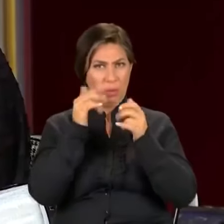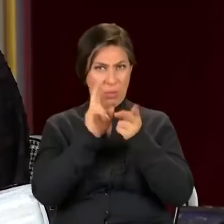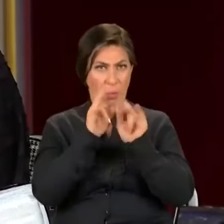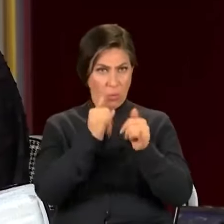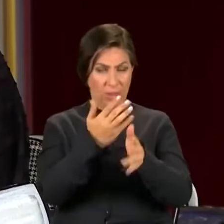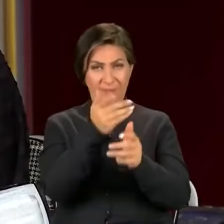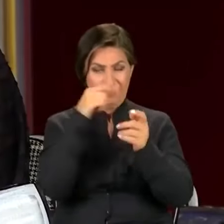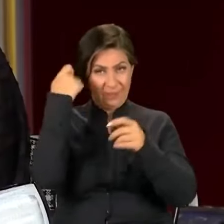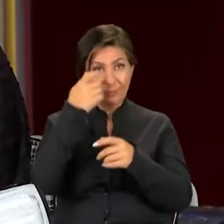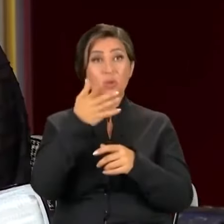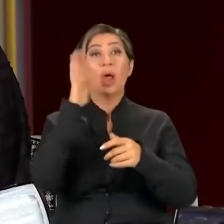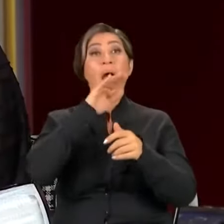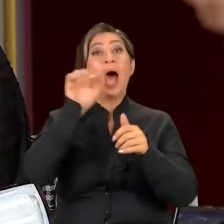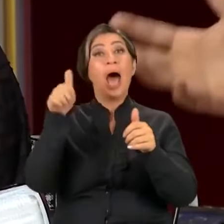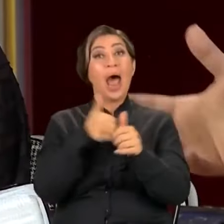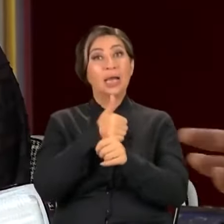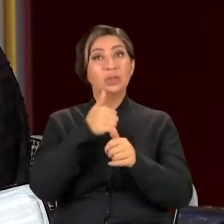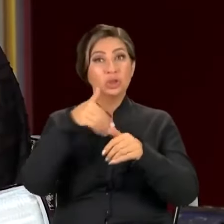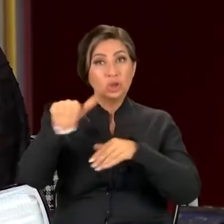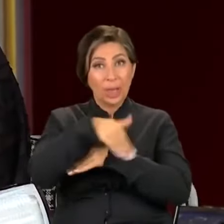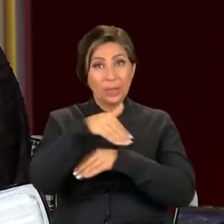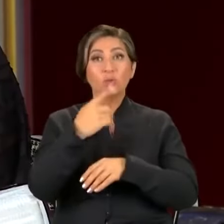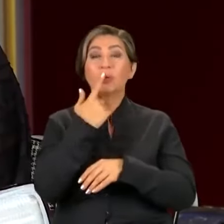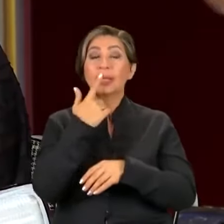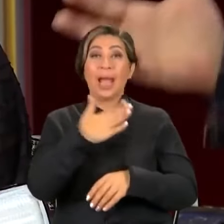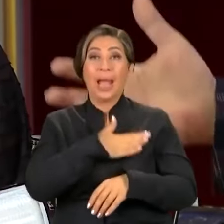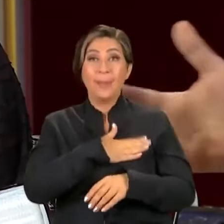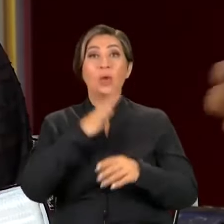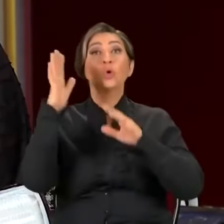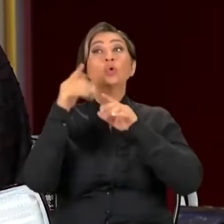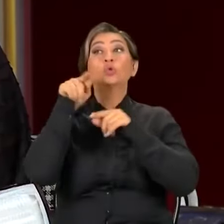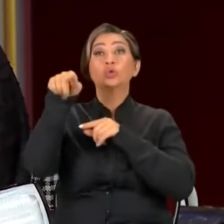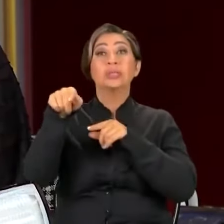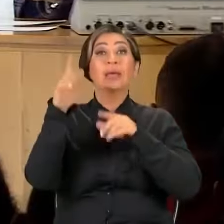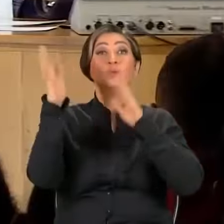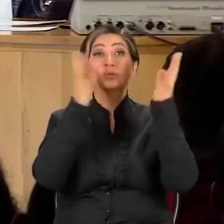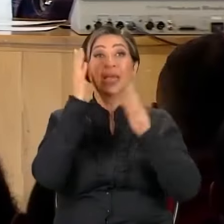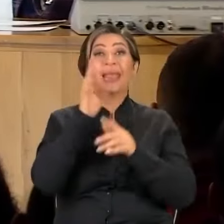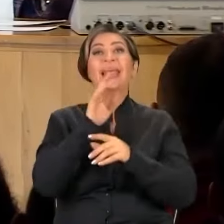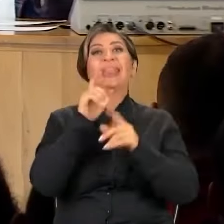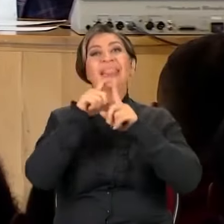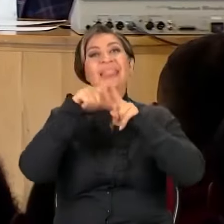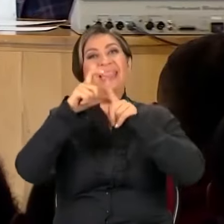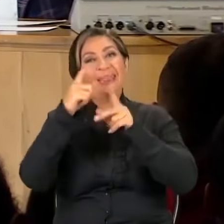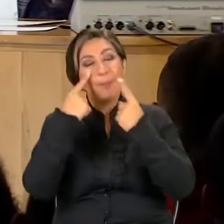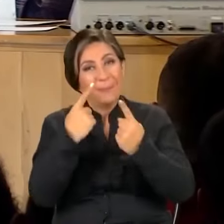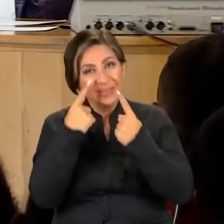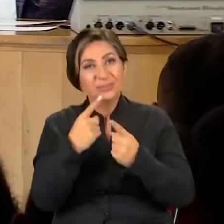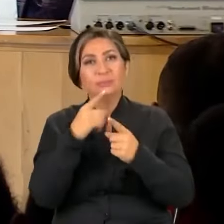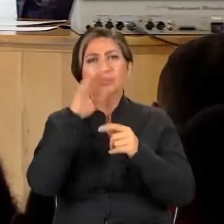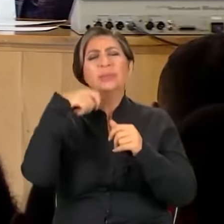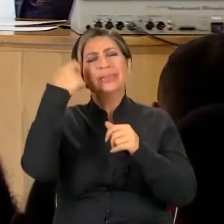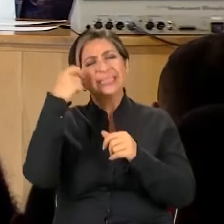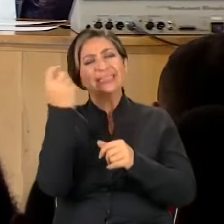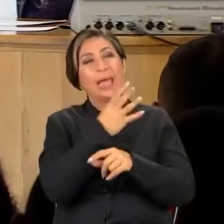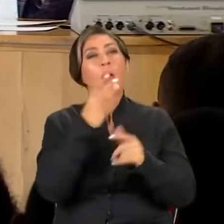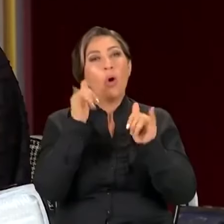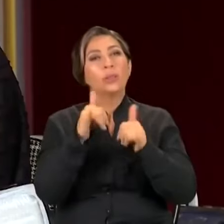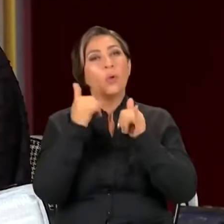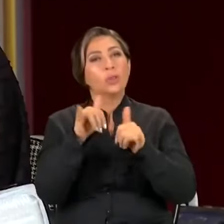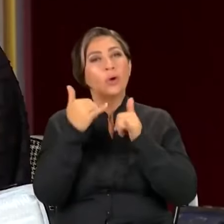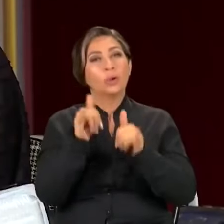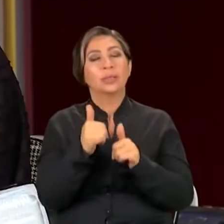Sonra Arka Sokaklar, Dudaktan Kalbe, Kuzey Rüzgarı, Dadı, Kayıp Şehir. Gibi, evet, hepsi. Bütün bu diziler